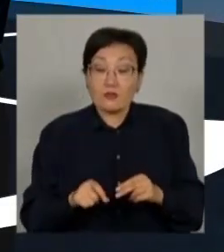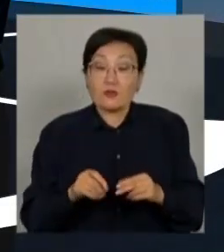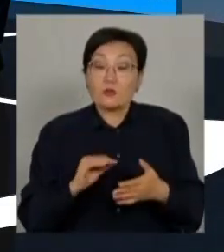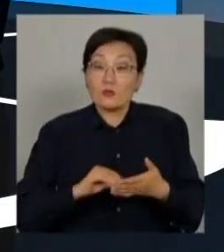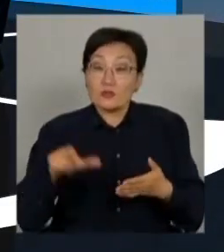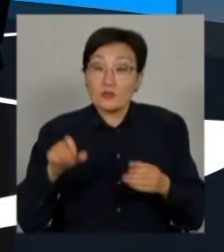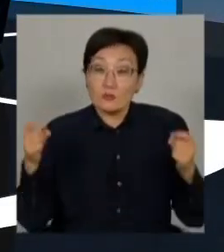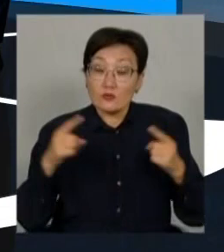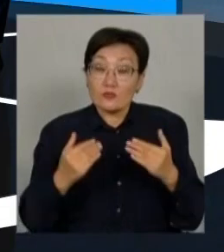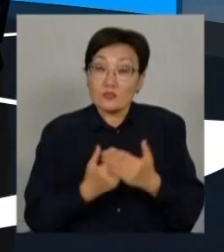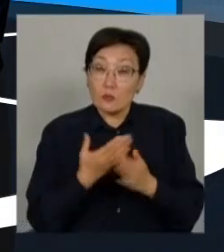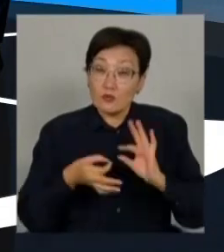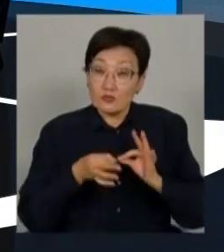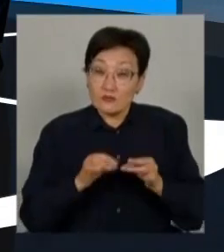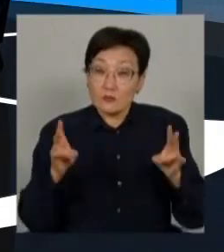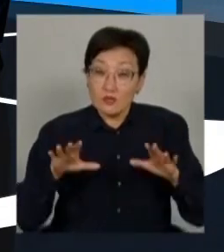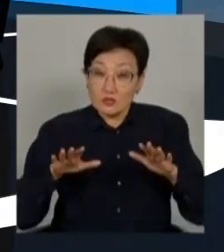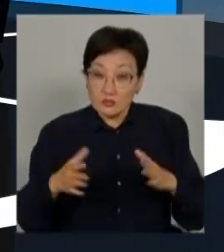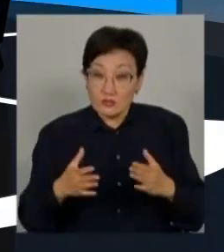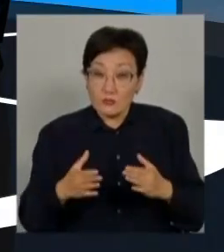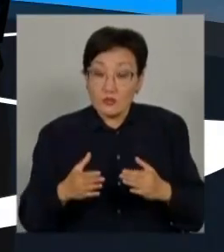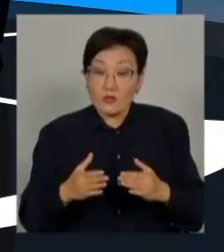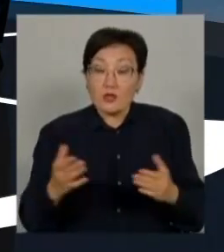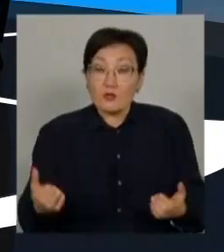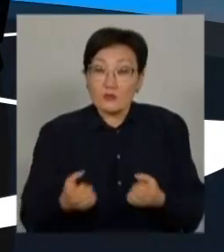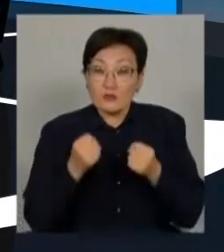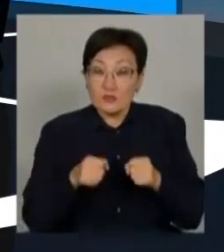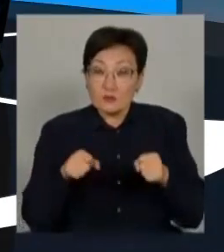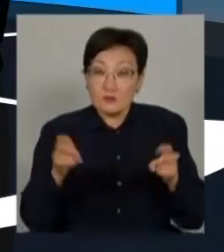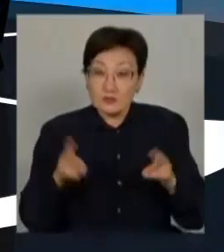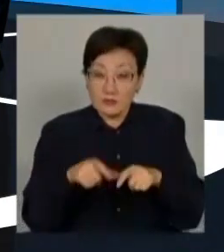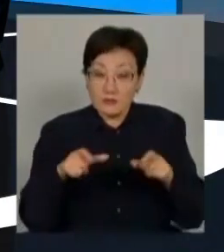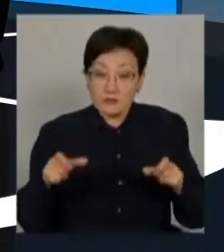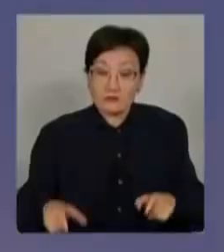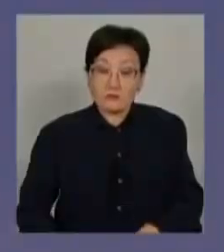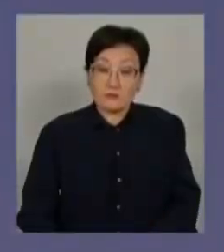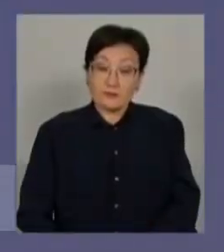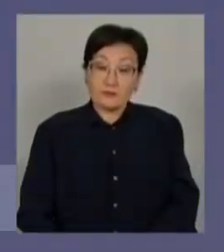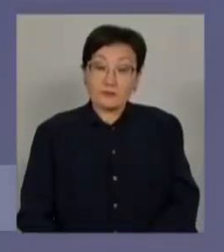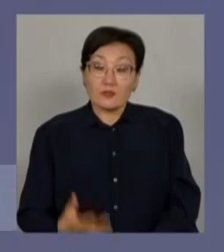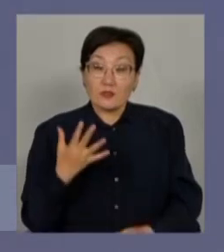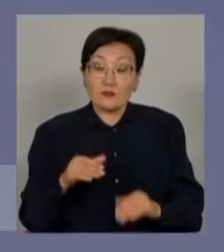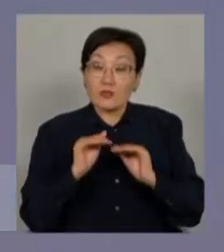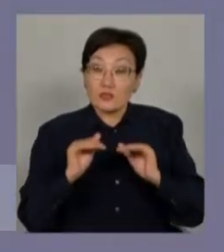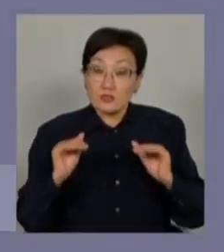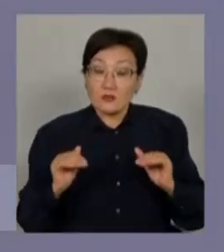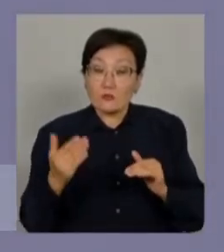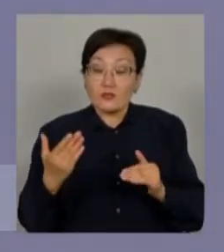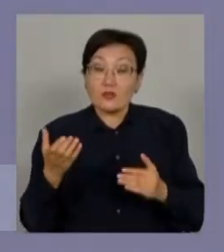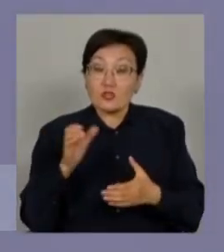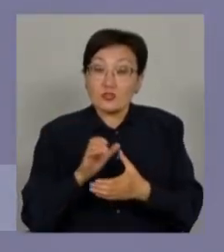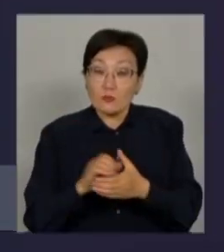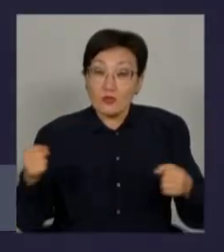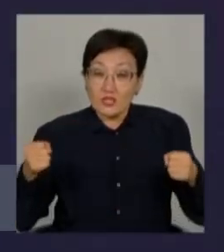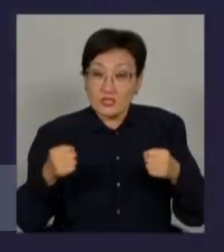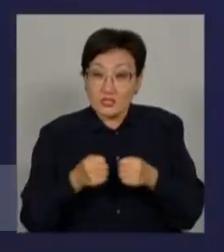Аралбаев выяснил новые подробности происшествия и спасения пострадавших. Пятерых школьников, их же знакомый, сбил